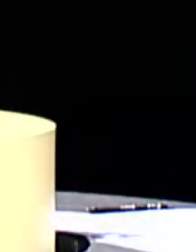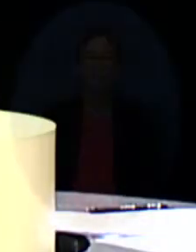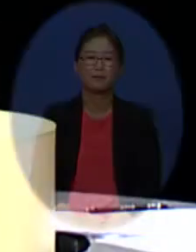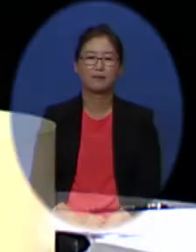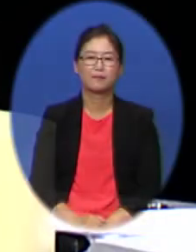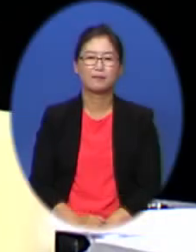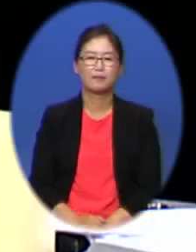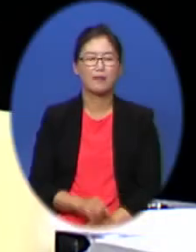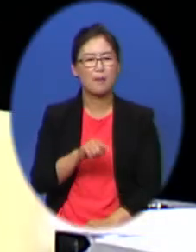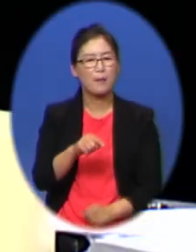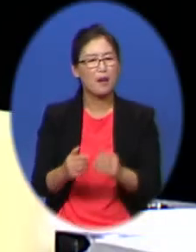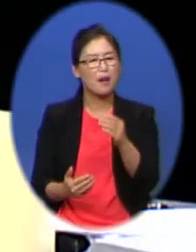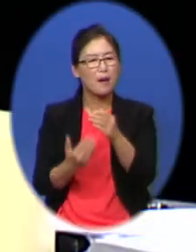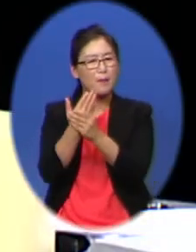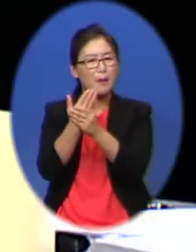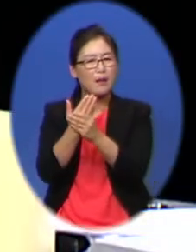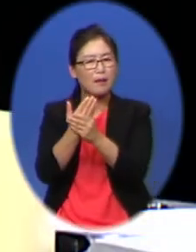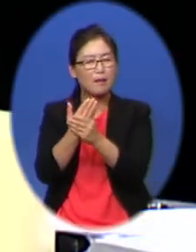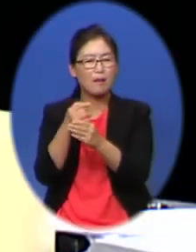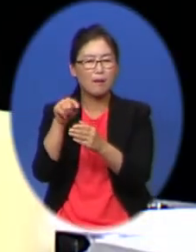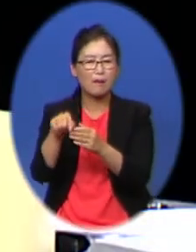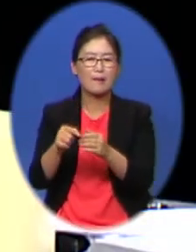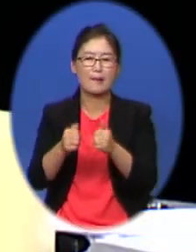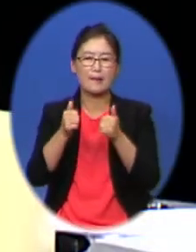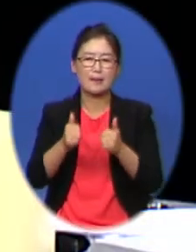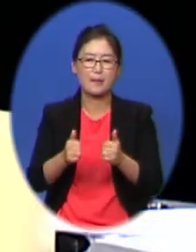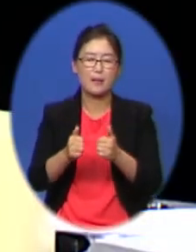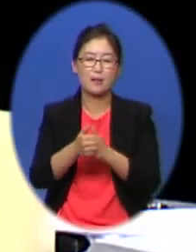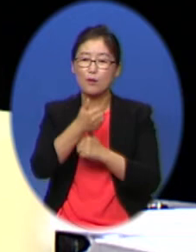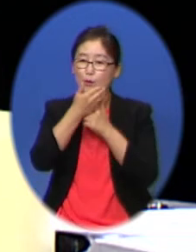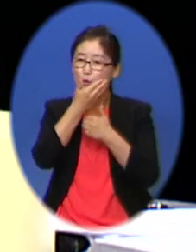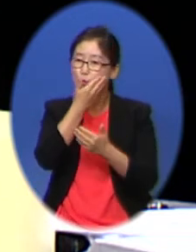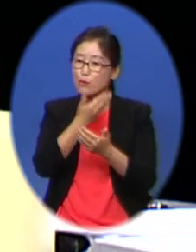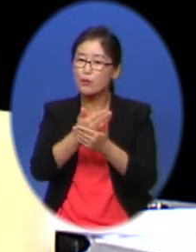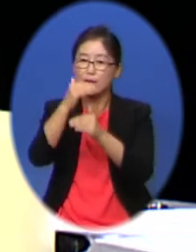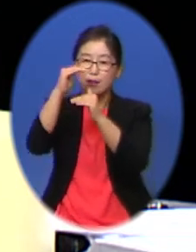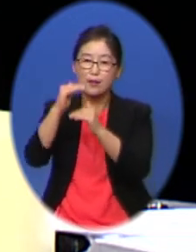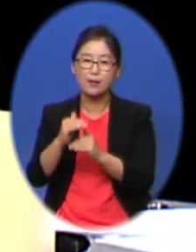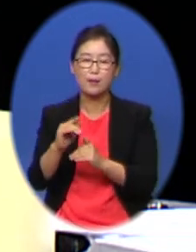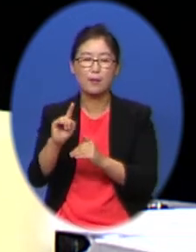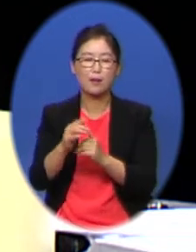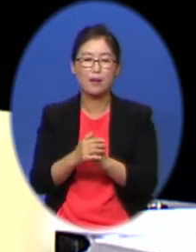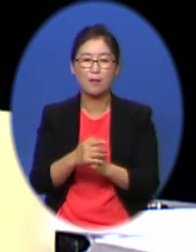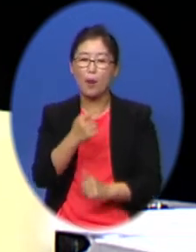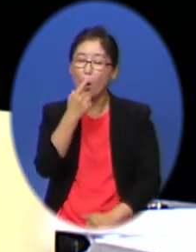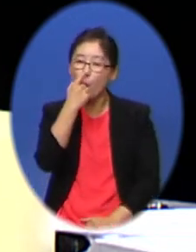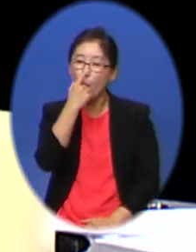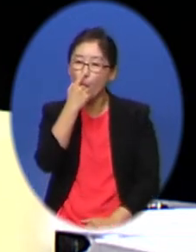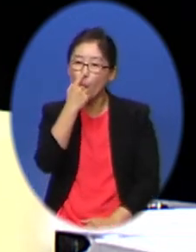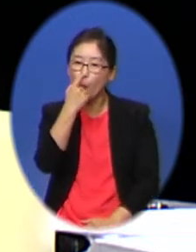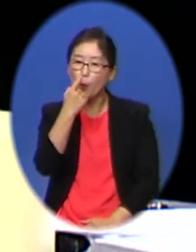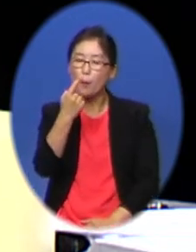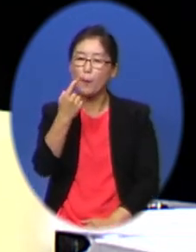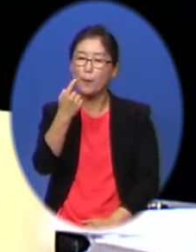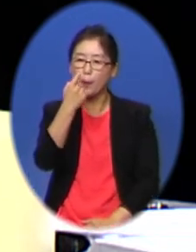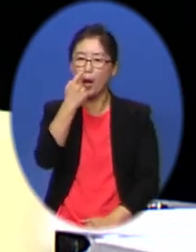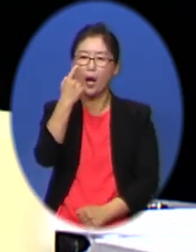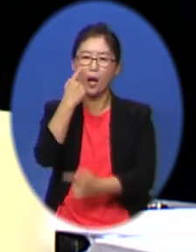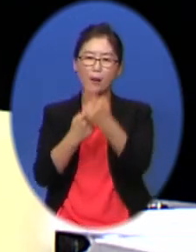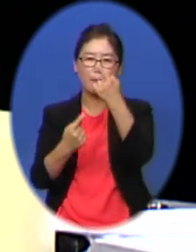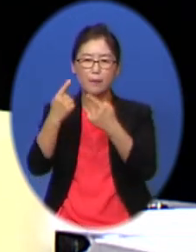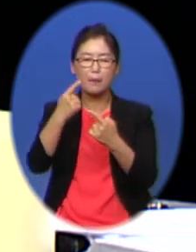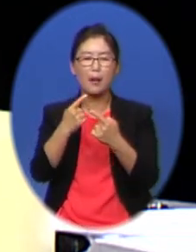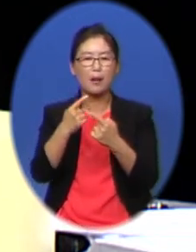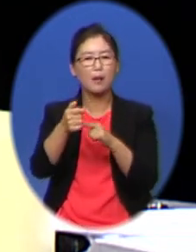이 사건의 재판에서 이 핵심 내용은 코를 다친 허 씨가